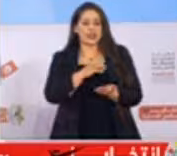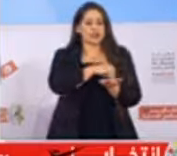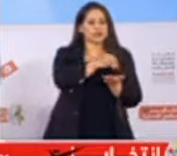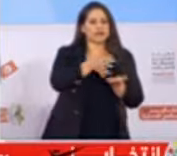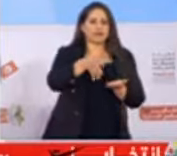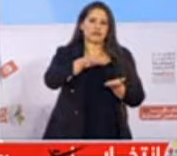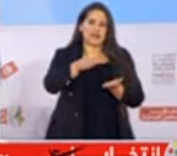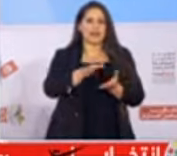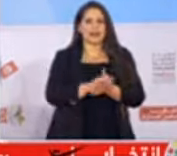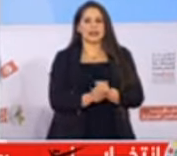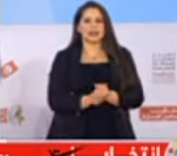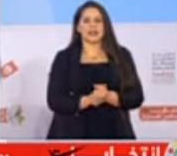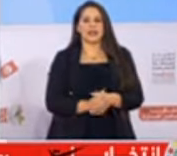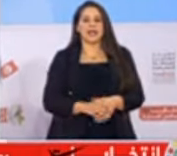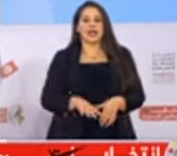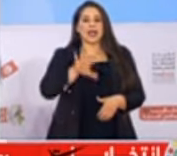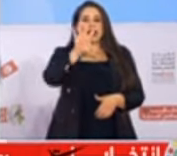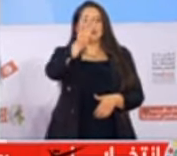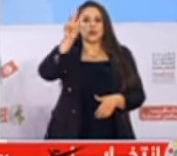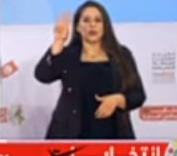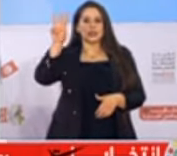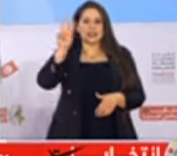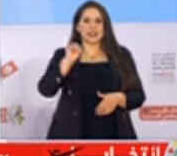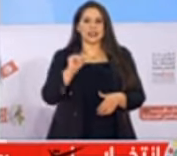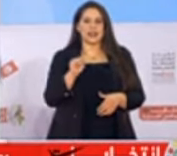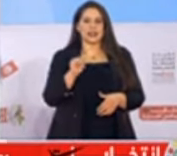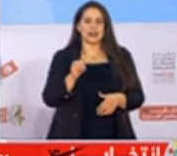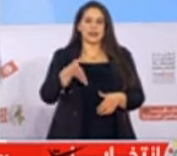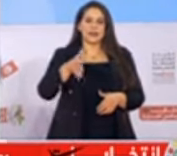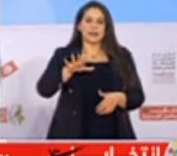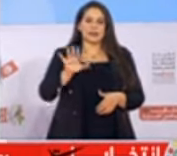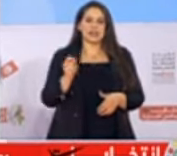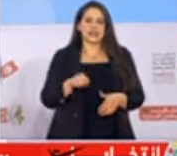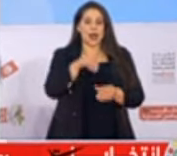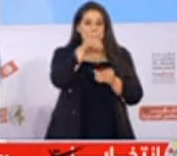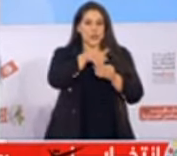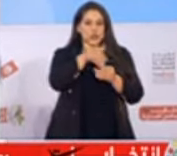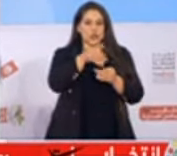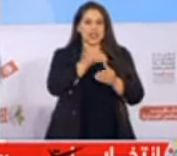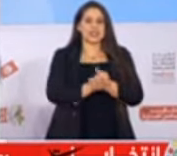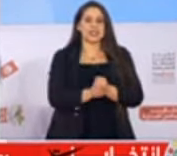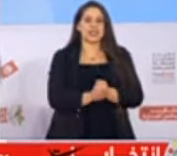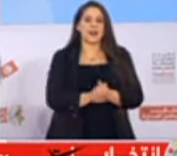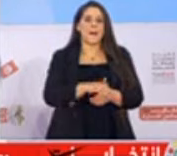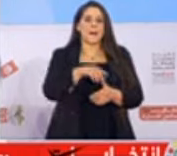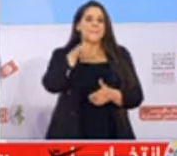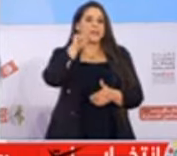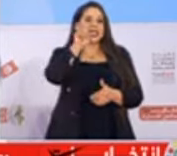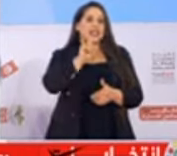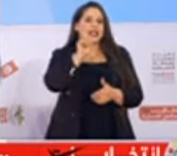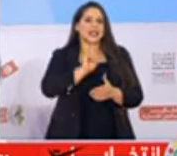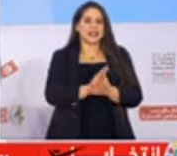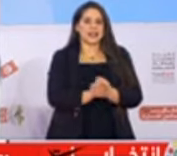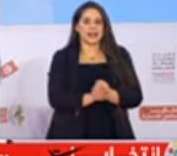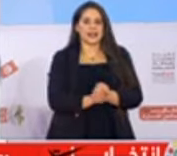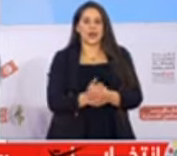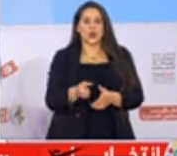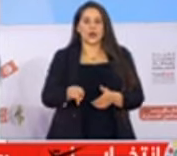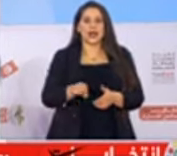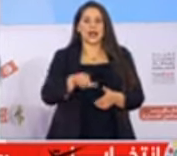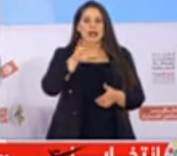كالآتي: 35% من المصوتين هن من الإناث، و 65% من